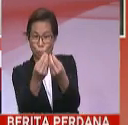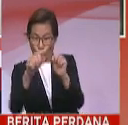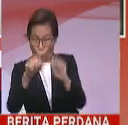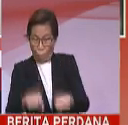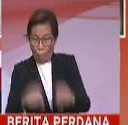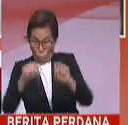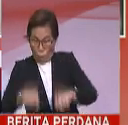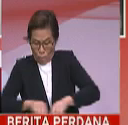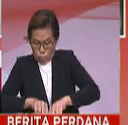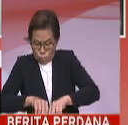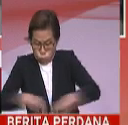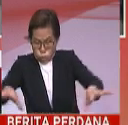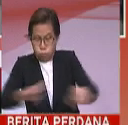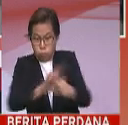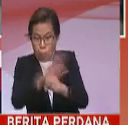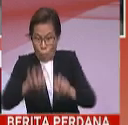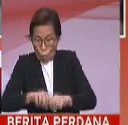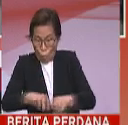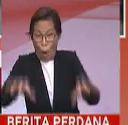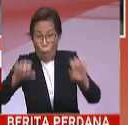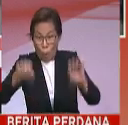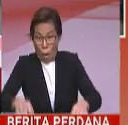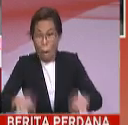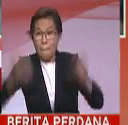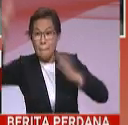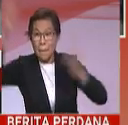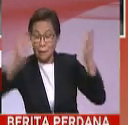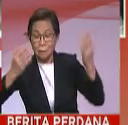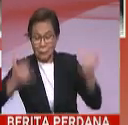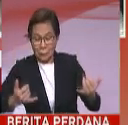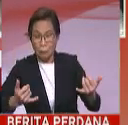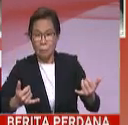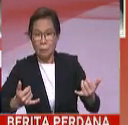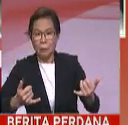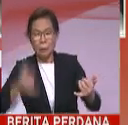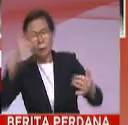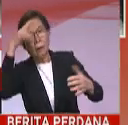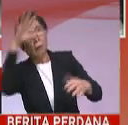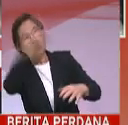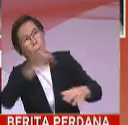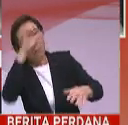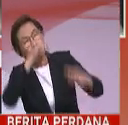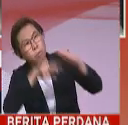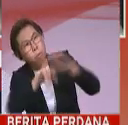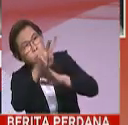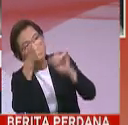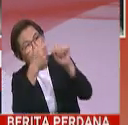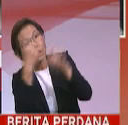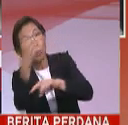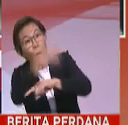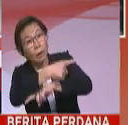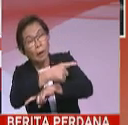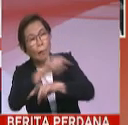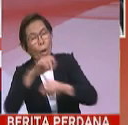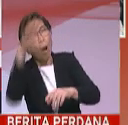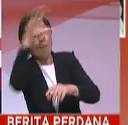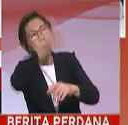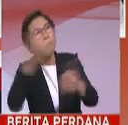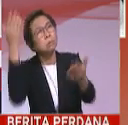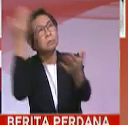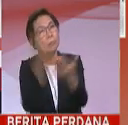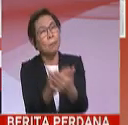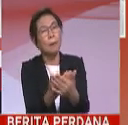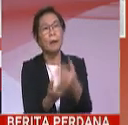keboleh jangkitan COVID-19 di Malaysia, unjuran kes harian di negara ini dijangka boleh